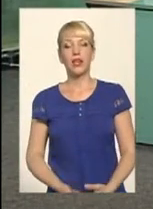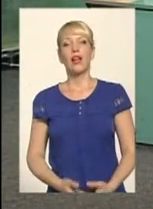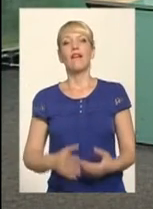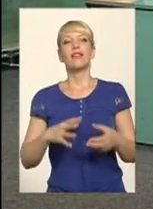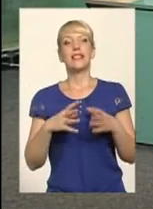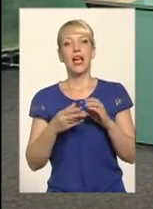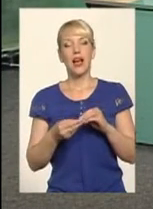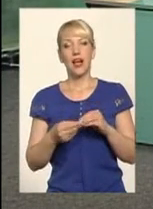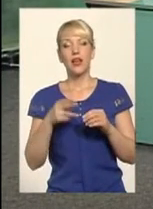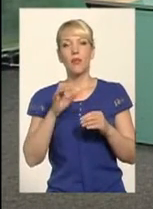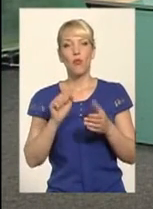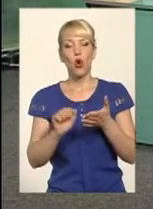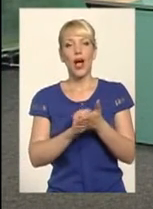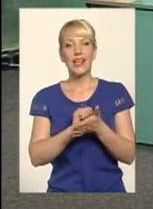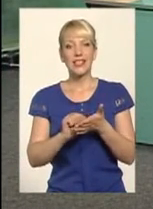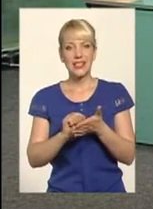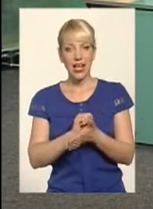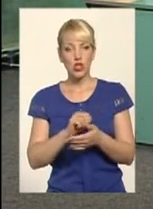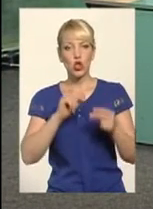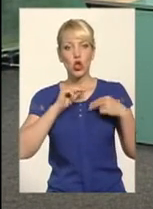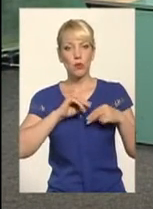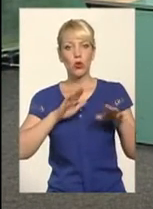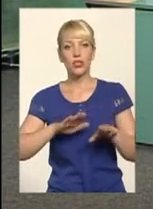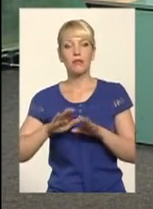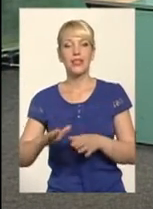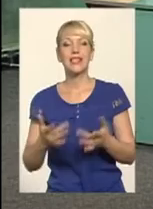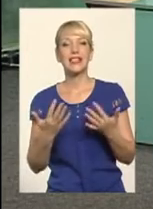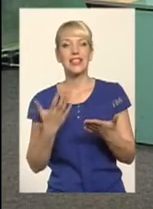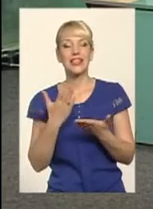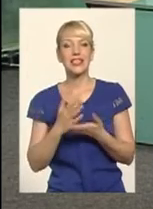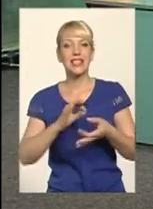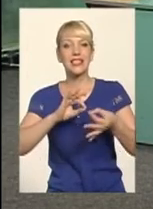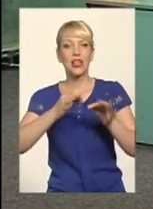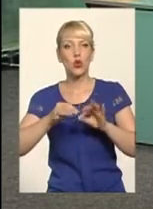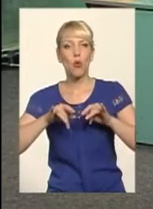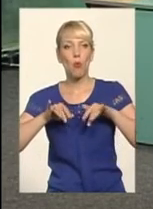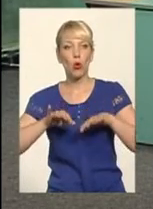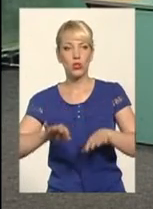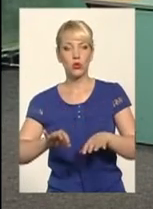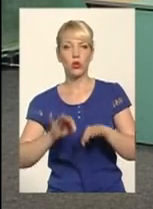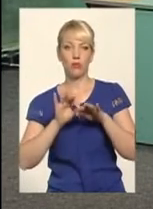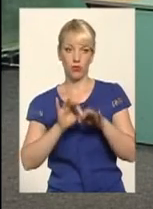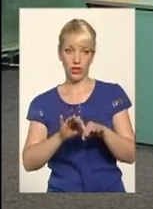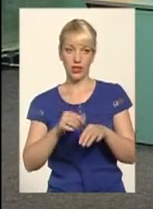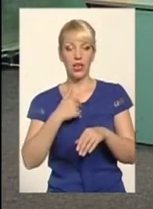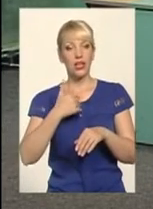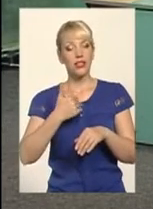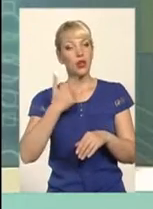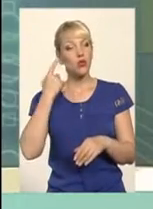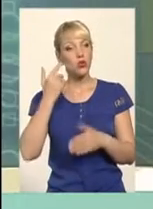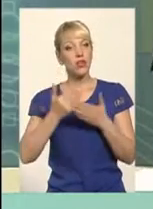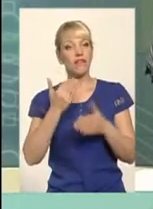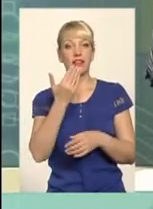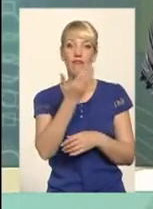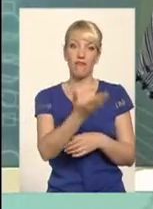Взагалі, про атестацію робочих місць, наскільки складною є процедура проведення? Я от хотіла почути від вас і від людини,